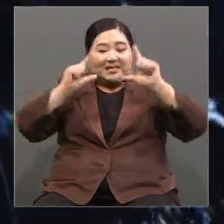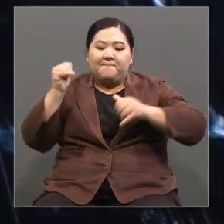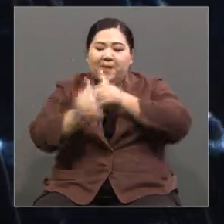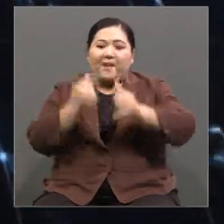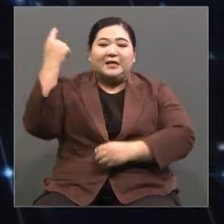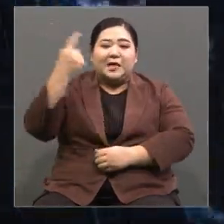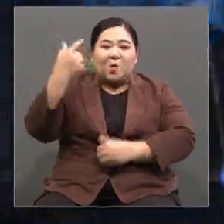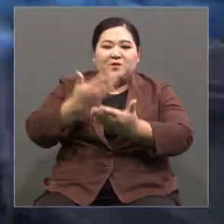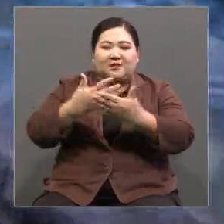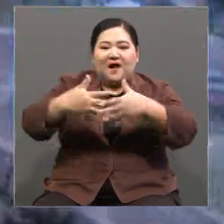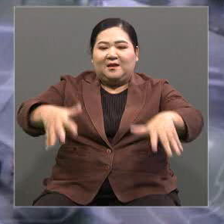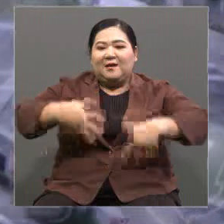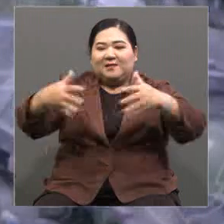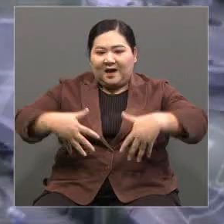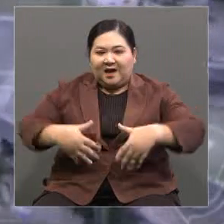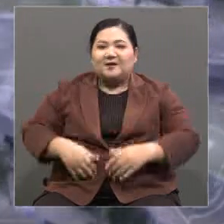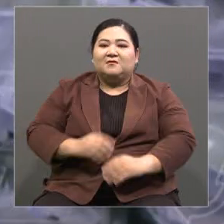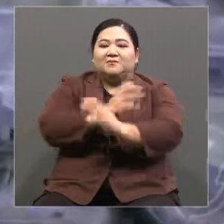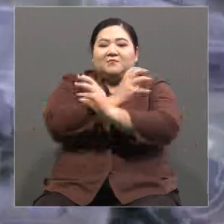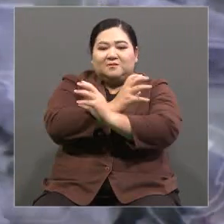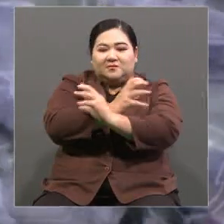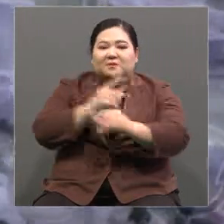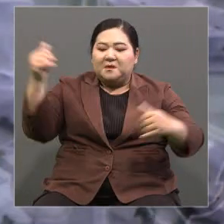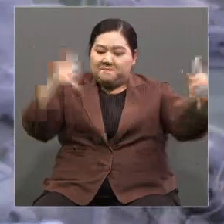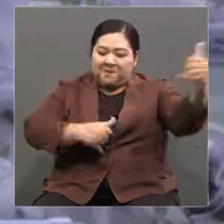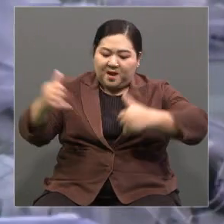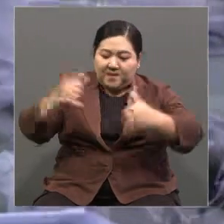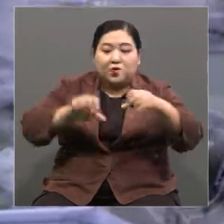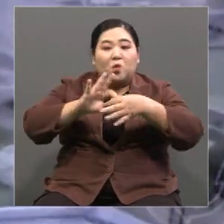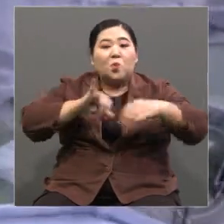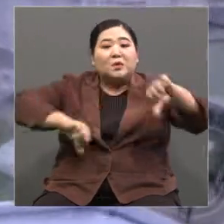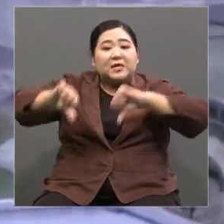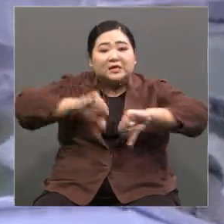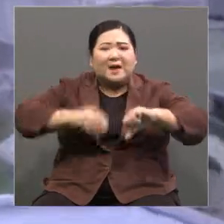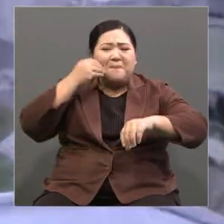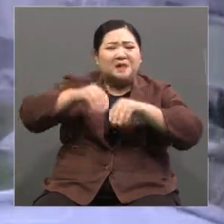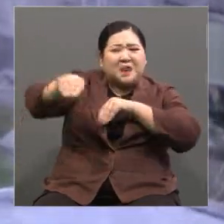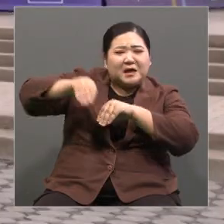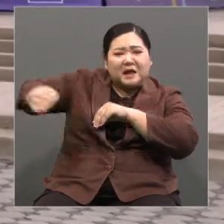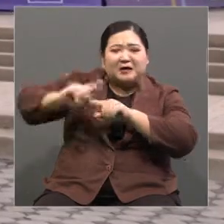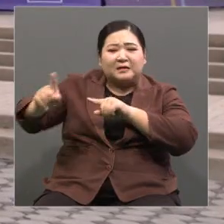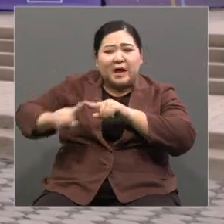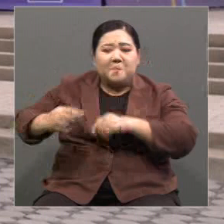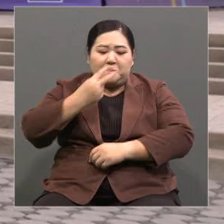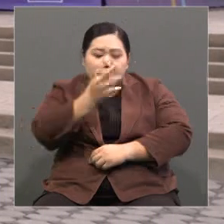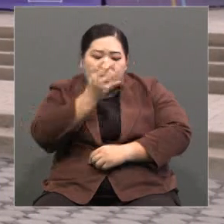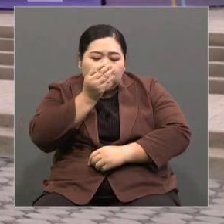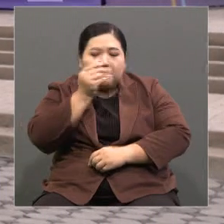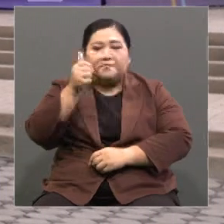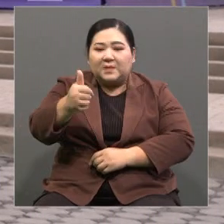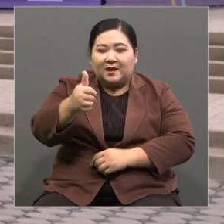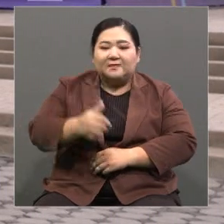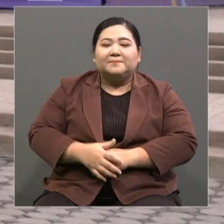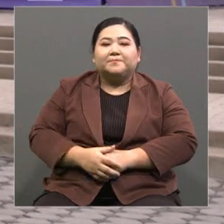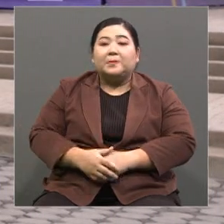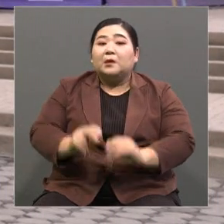ประเทศลดความเหลื่อมล้ำในการเข้าถึงวิทยาศาสตร์ของประชาชนที่อยู่ในพื้นที่ห่างไกลด้วยค่ะสำหรับในเรื่องของนโยบายควิกวิน